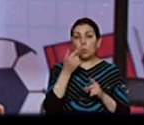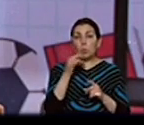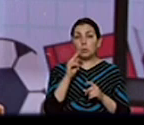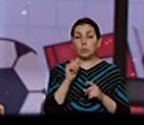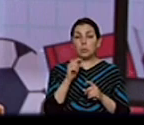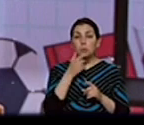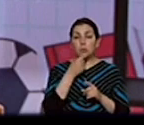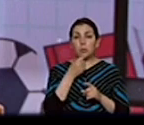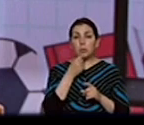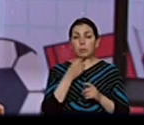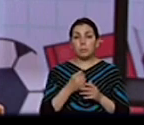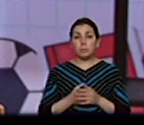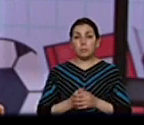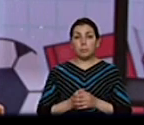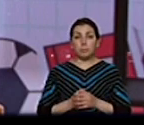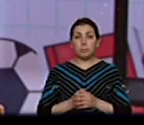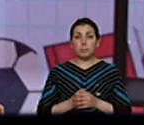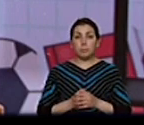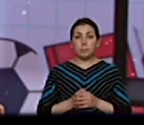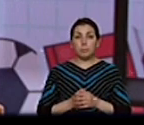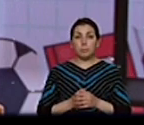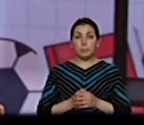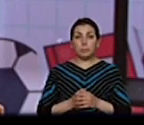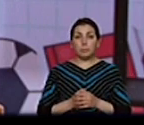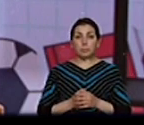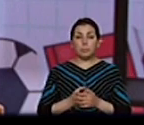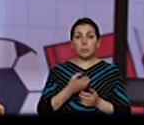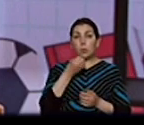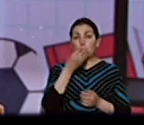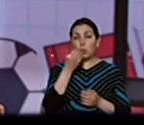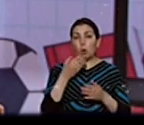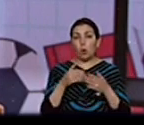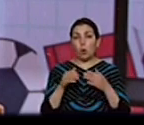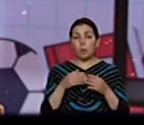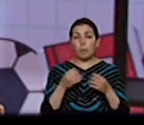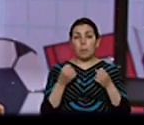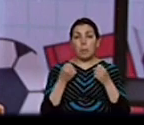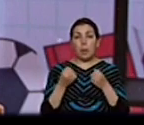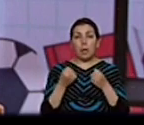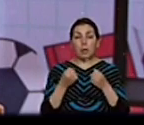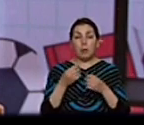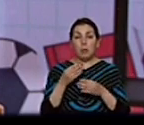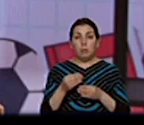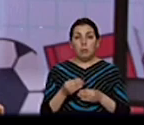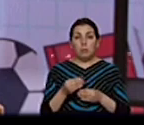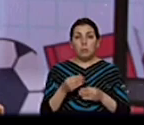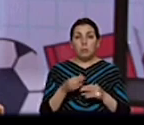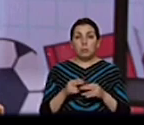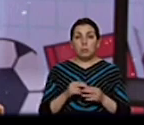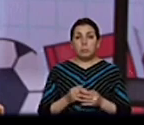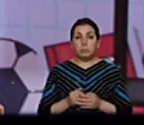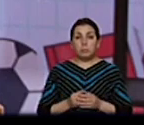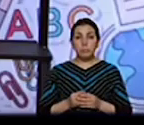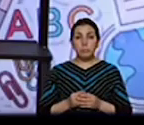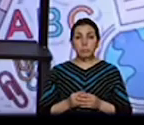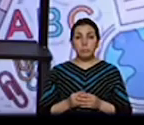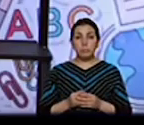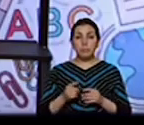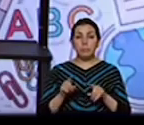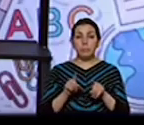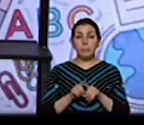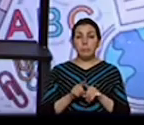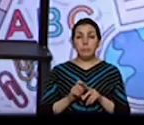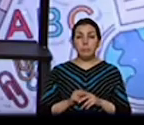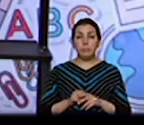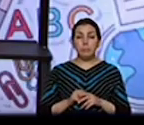yetadi hozircha shu gul qog'ozi. Gul qog'ozini mahkam ushlab, quyi qismidan mana bunday